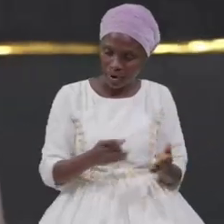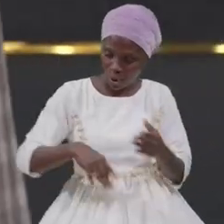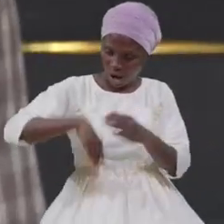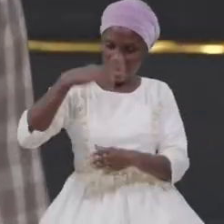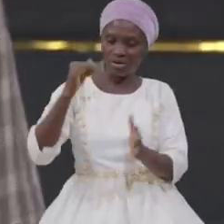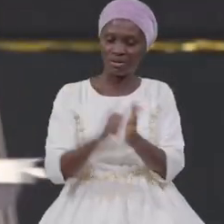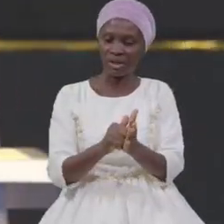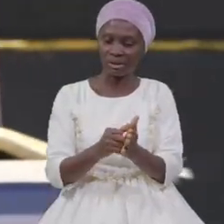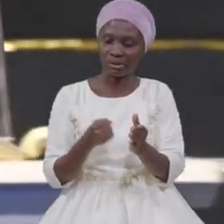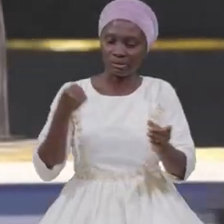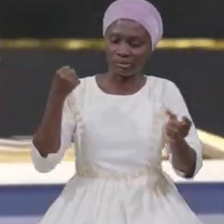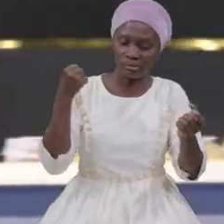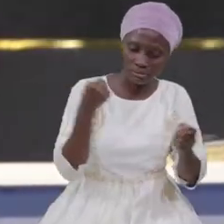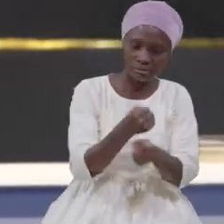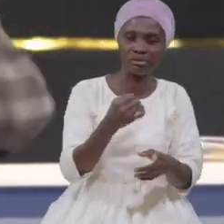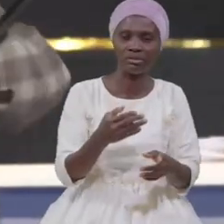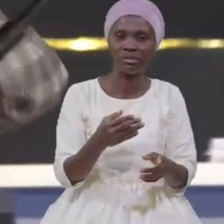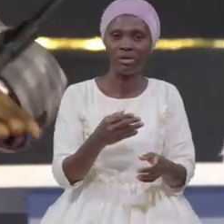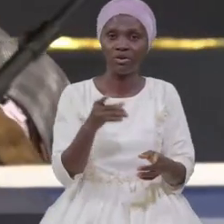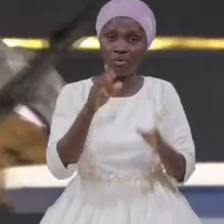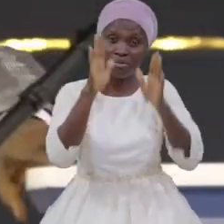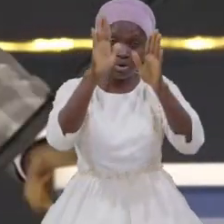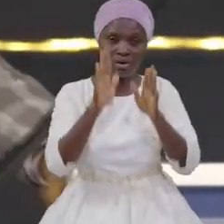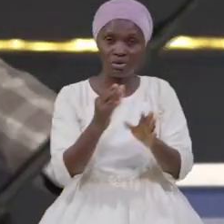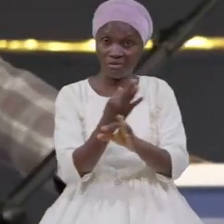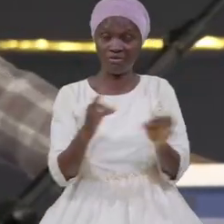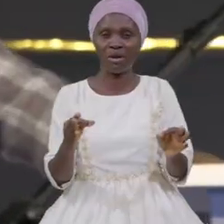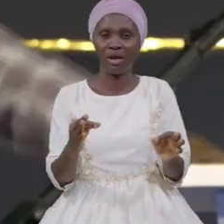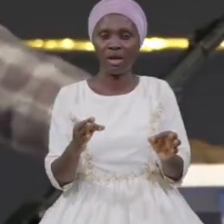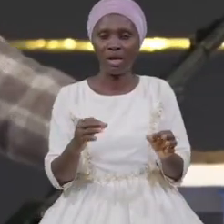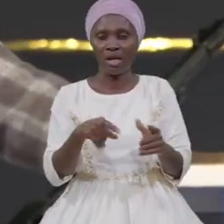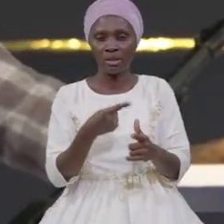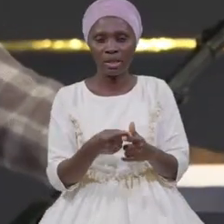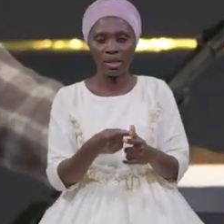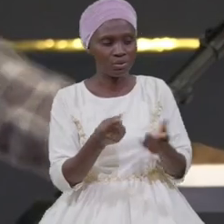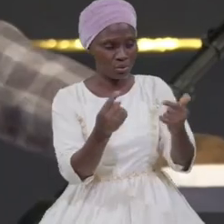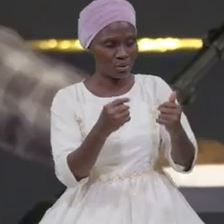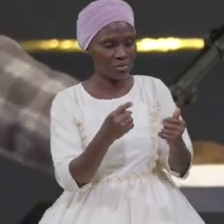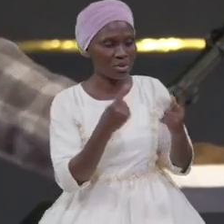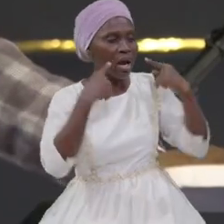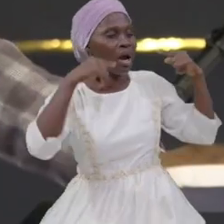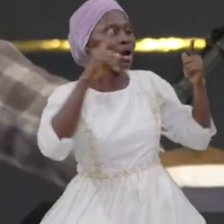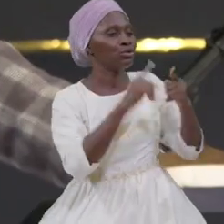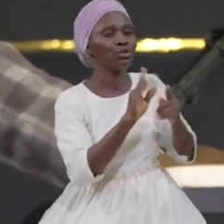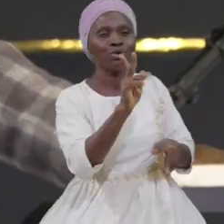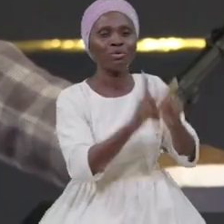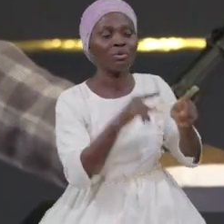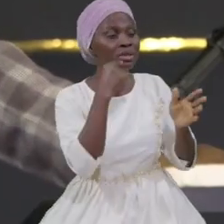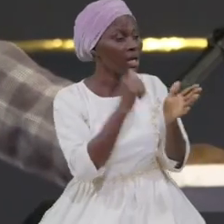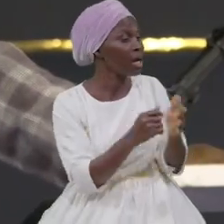Alors tu viens et tu dis à tes gens, tu dis aujourd'hui, j'ai été sauvé.